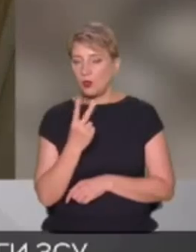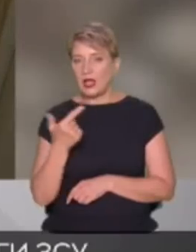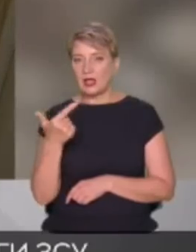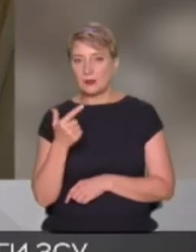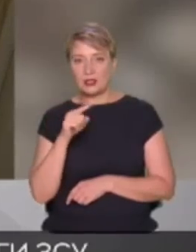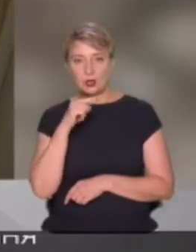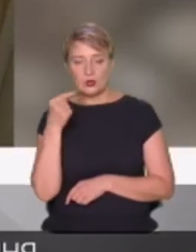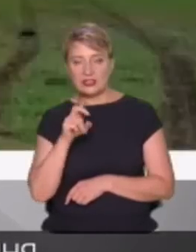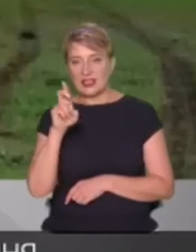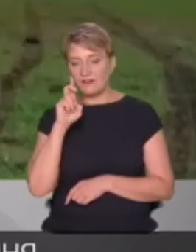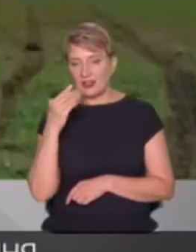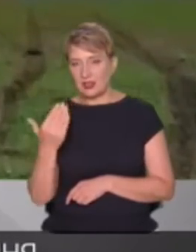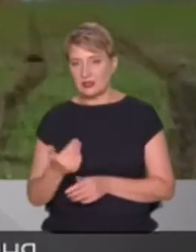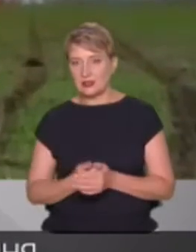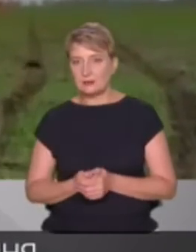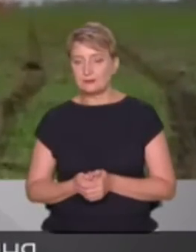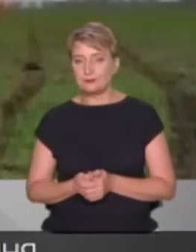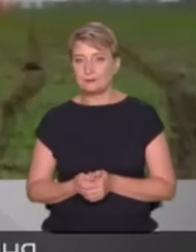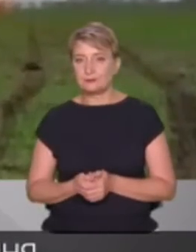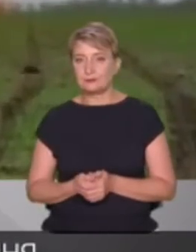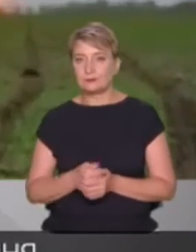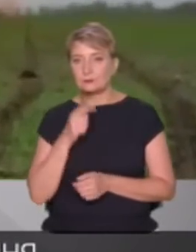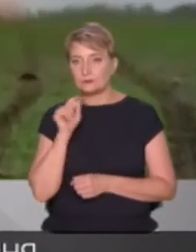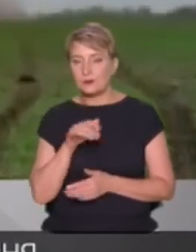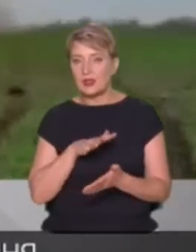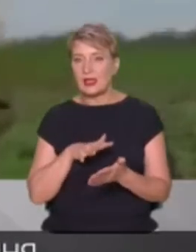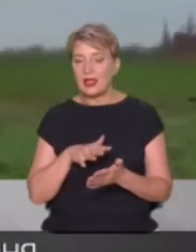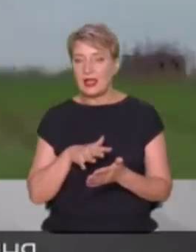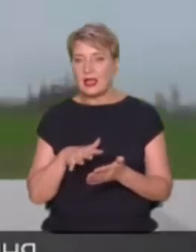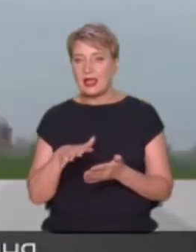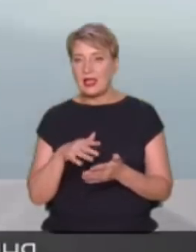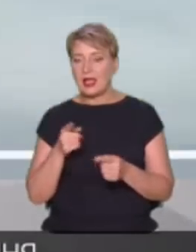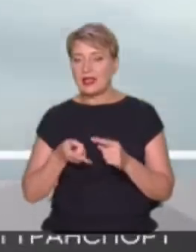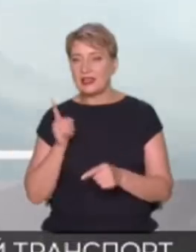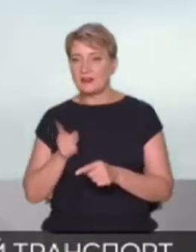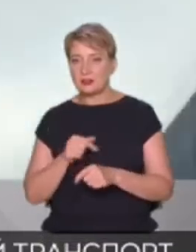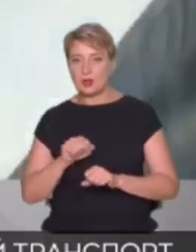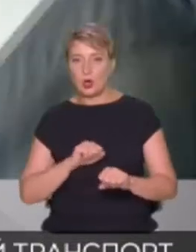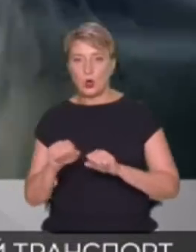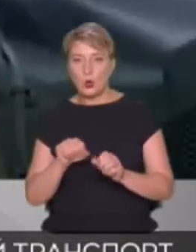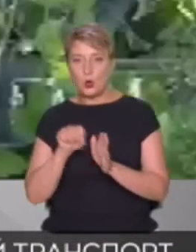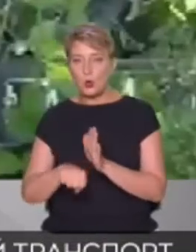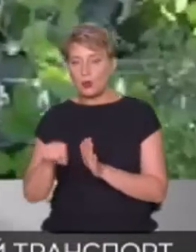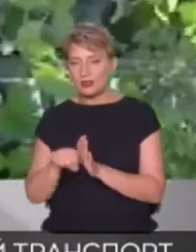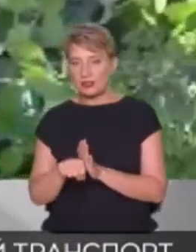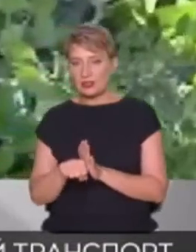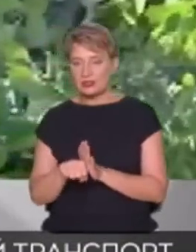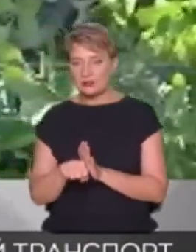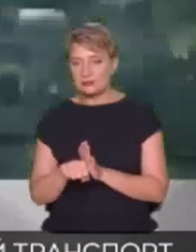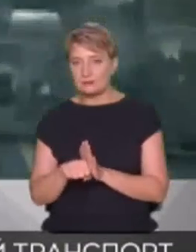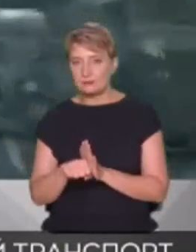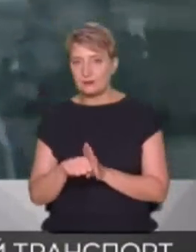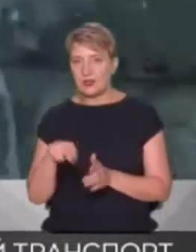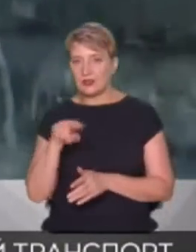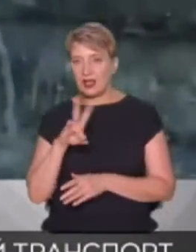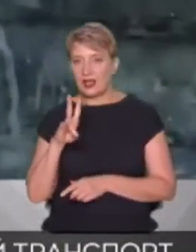гроші новини зі сходу там збройні сили України ліквідували одіозно командирко артилерії так званої ДНР Ольгу